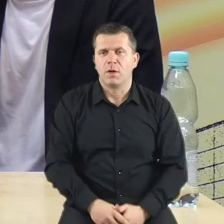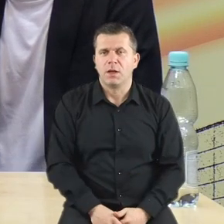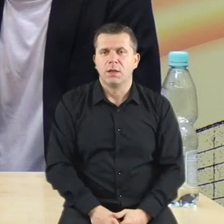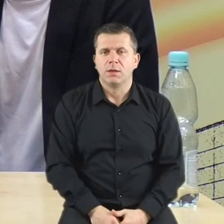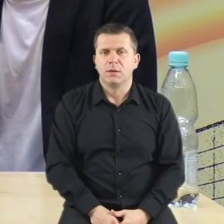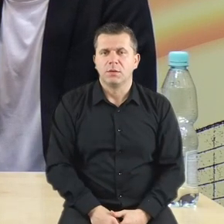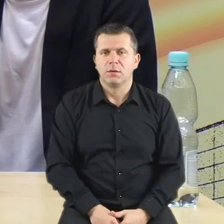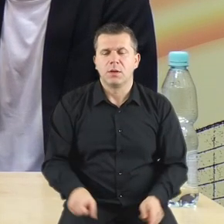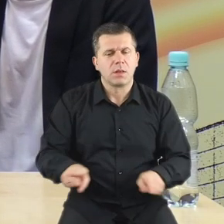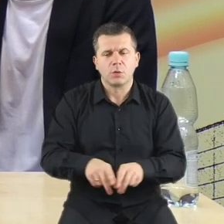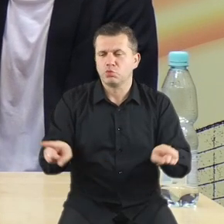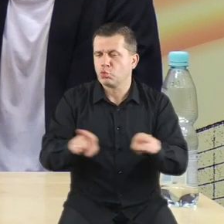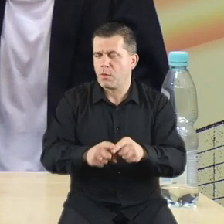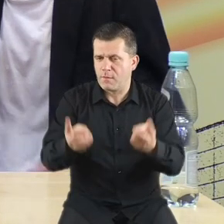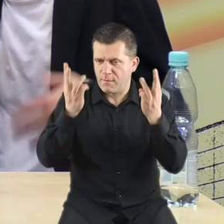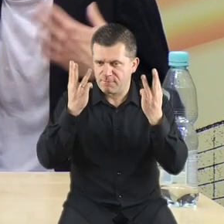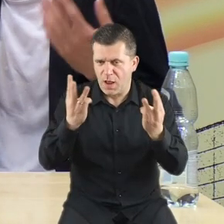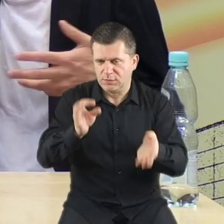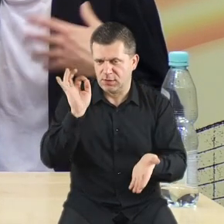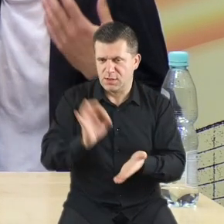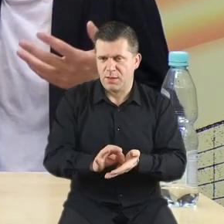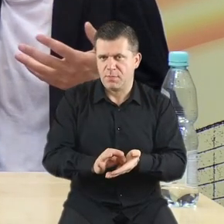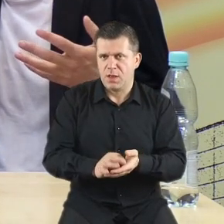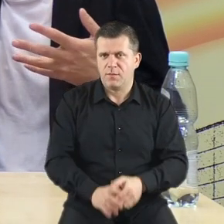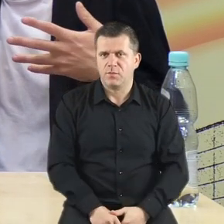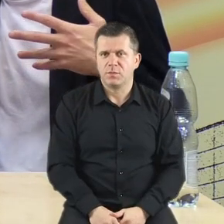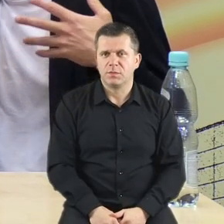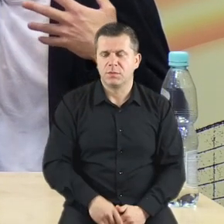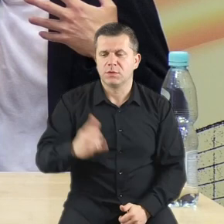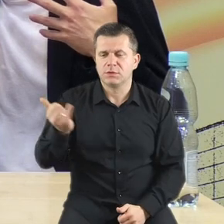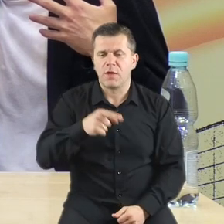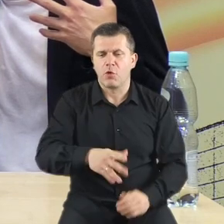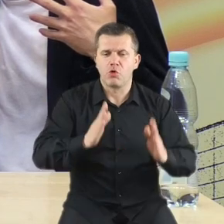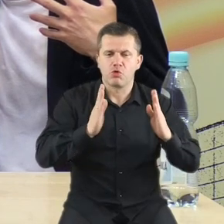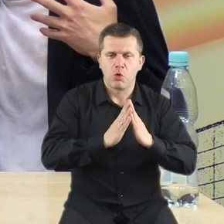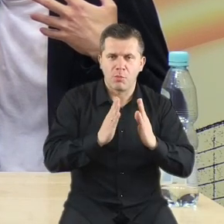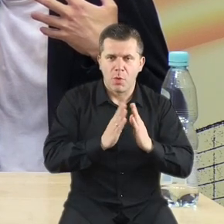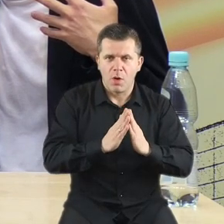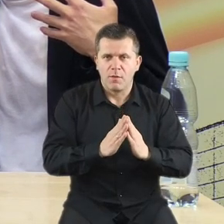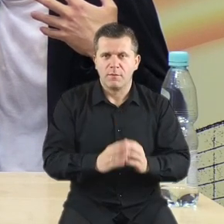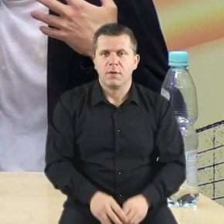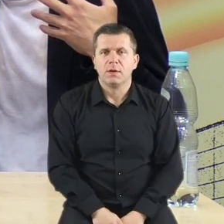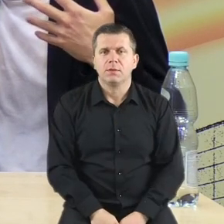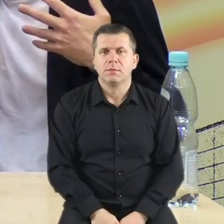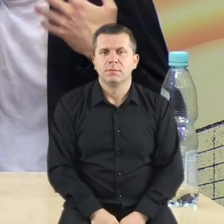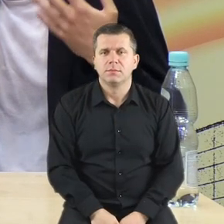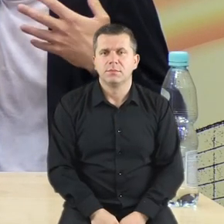równie ważne na pewno. Przecież jakby, a zawsze ta domowa czy ten.